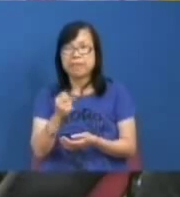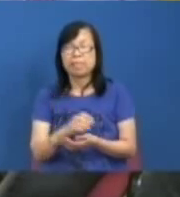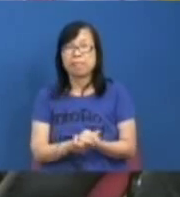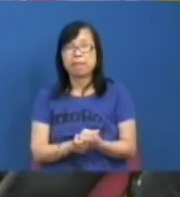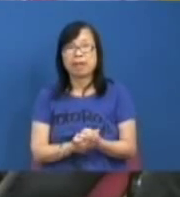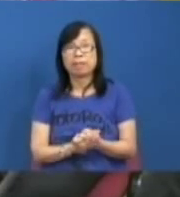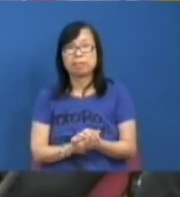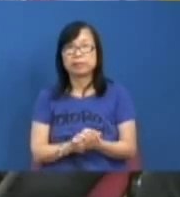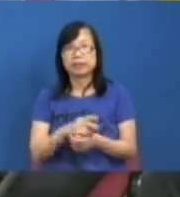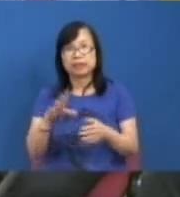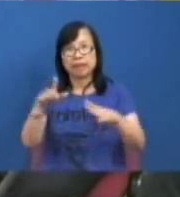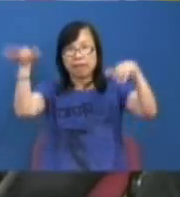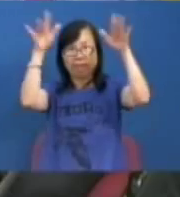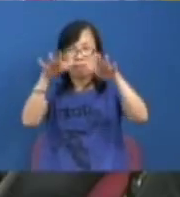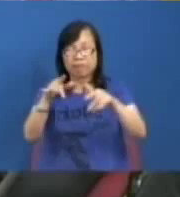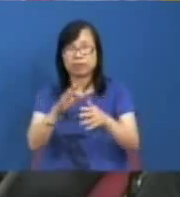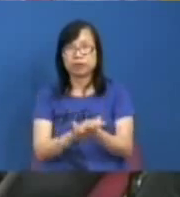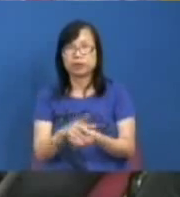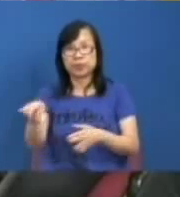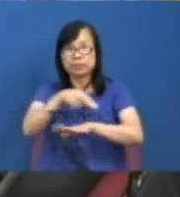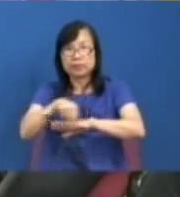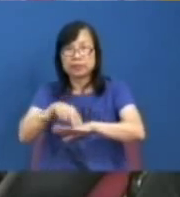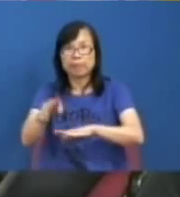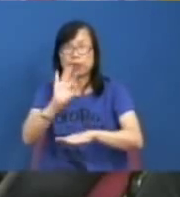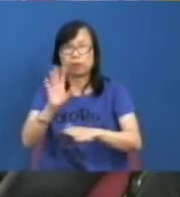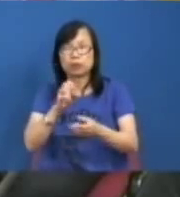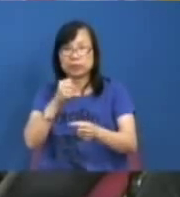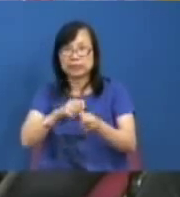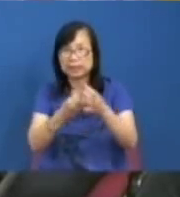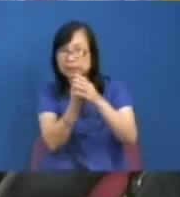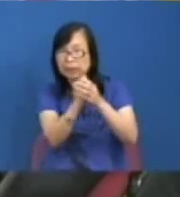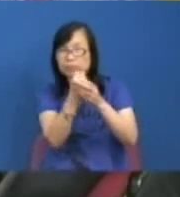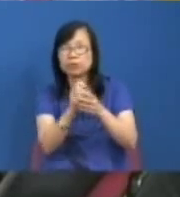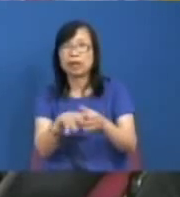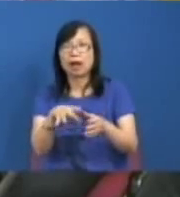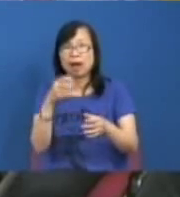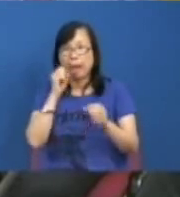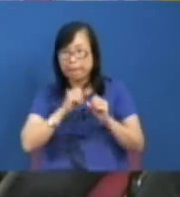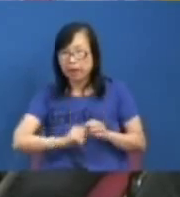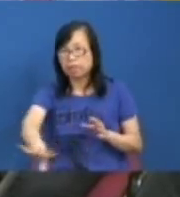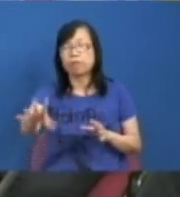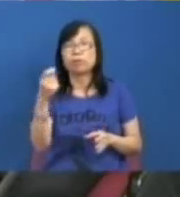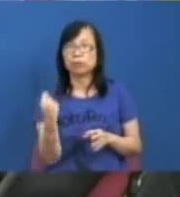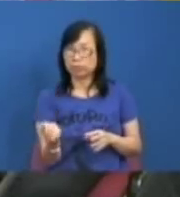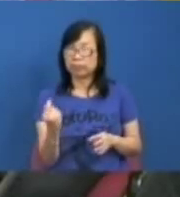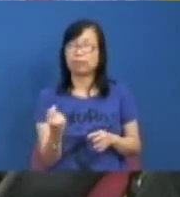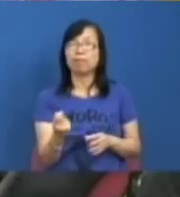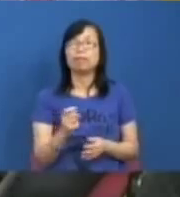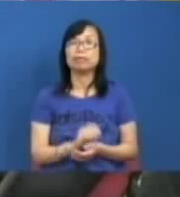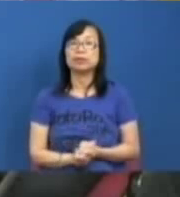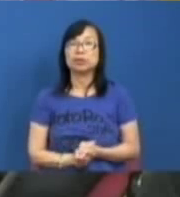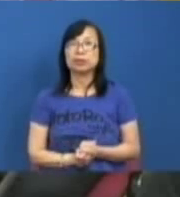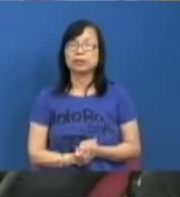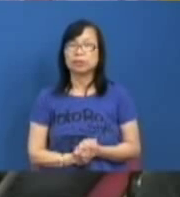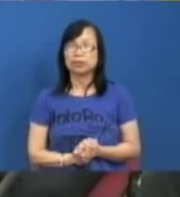了、就是說大家沒那麼容易淤塞和排放會快很多啦、如果你還用